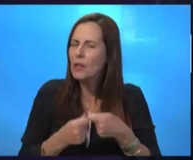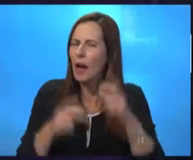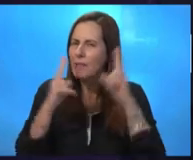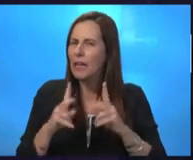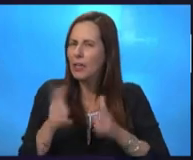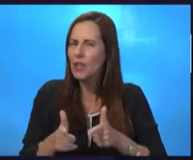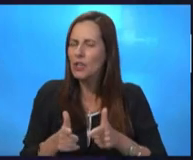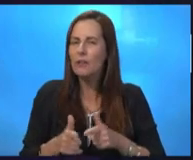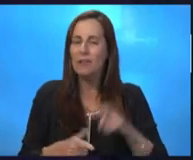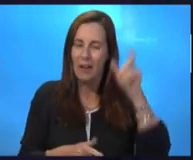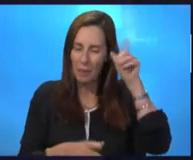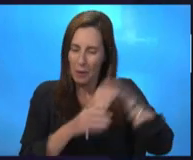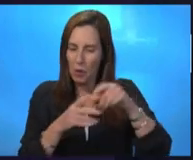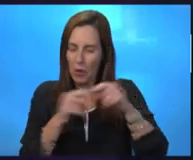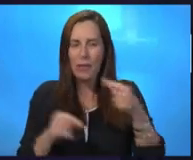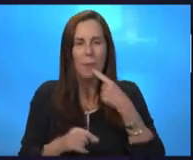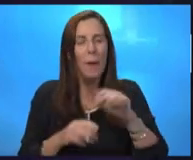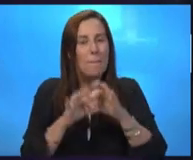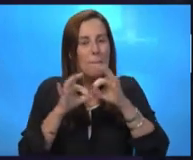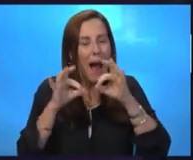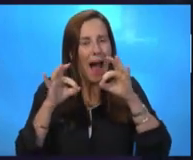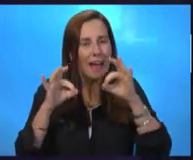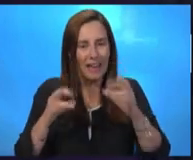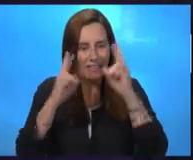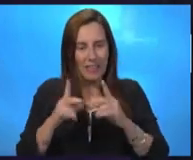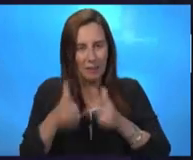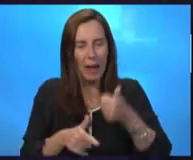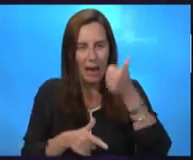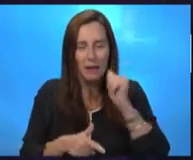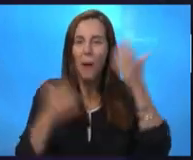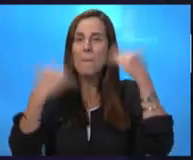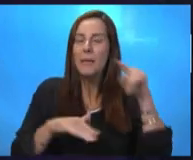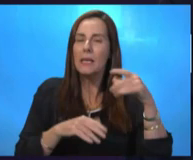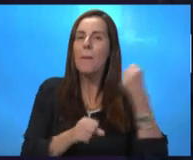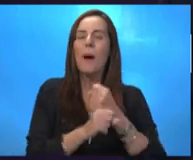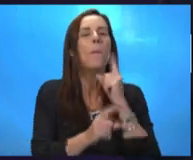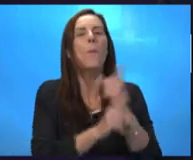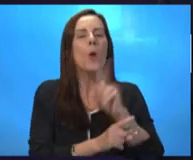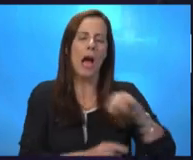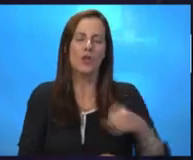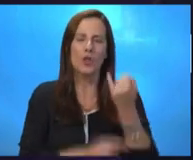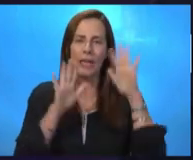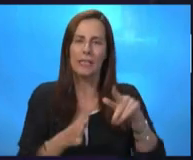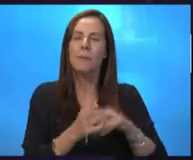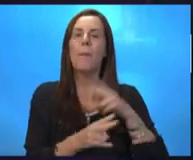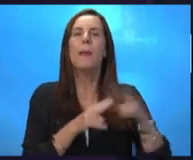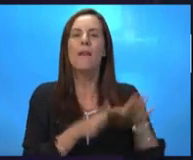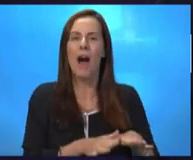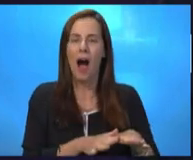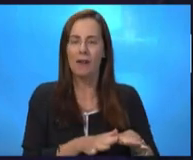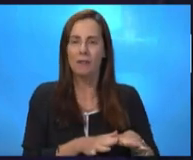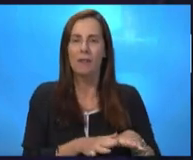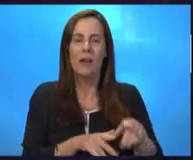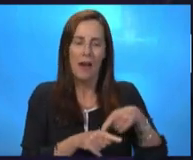מקור פלסטיני אמר לברגר שבתחילת המגעים להפסקת אש אתמול, מצרים פעלה מול הג'יהאד האסלאמי בלבד. ועם הארגון